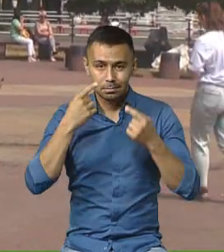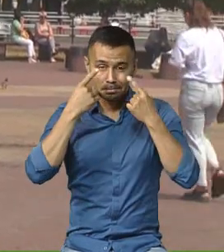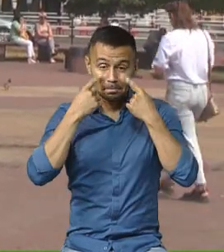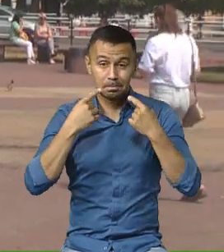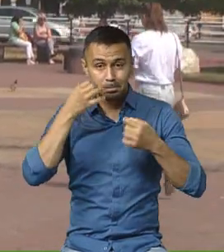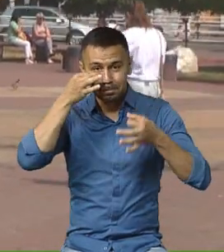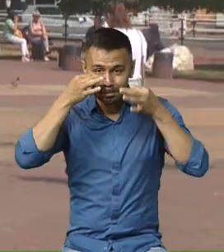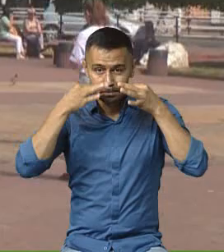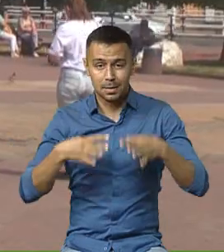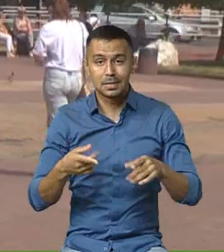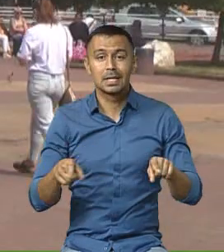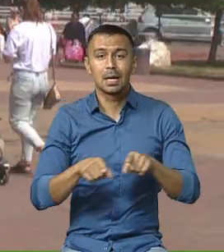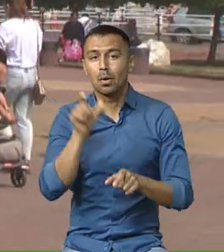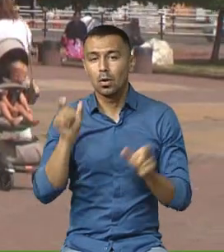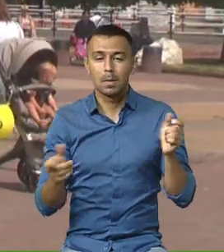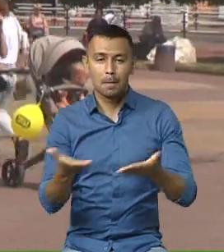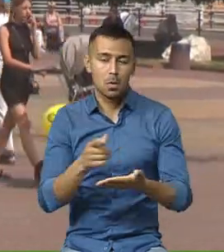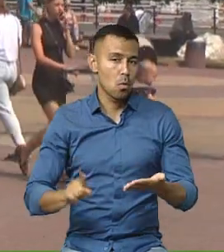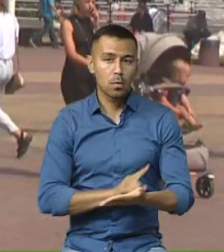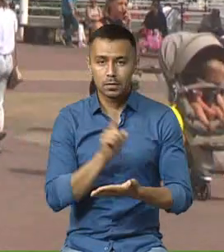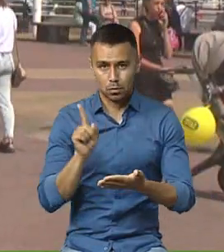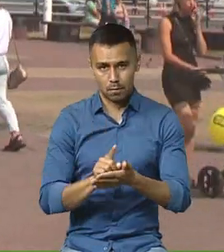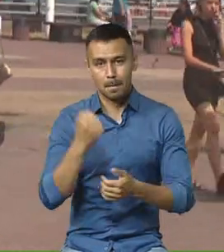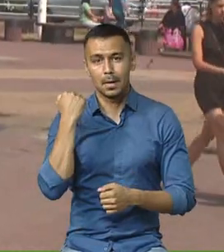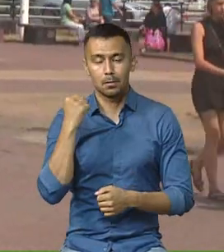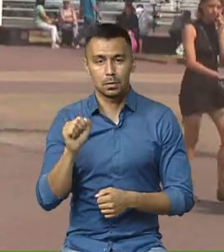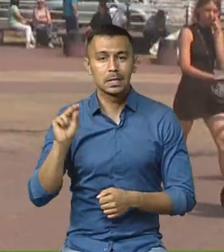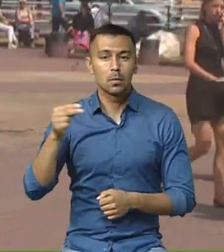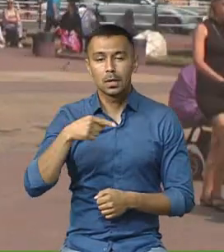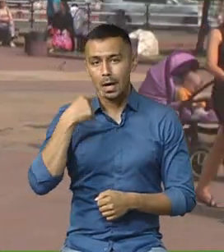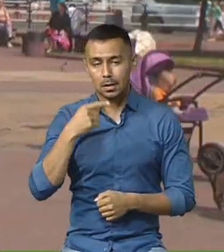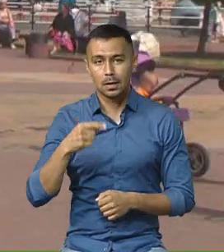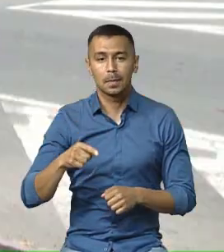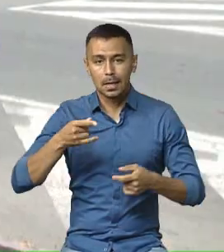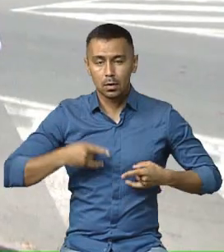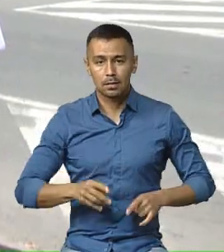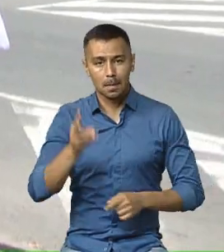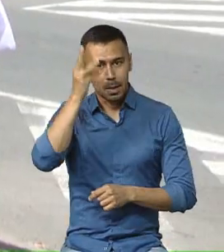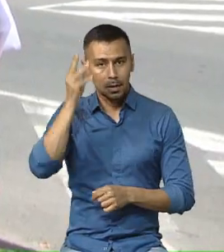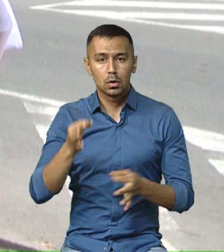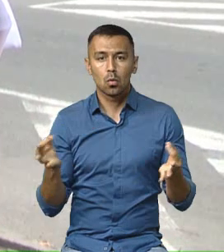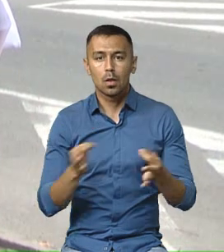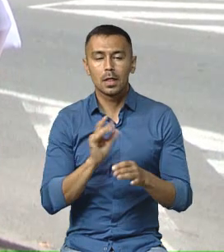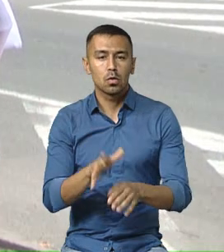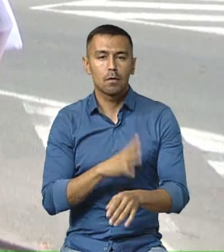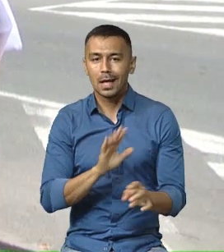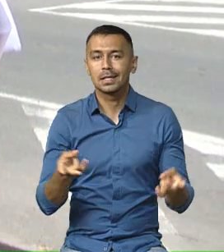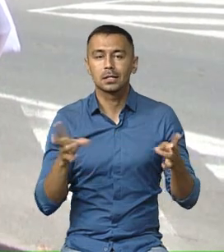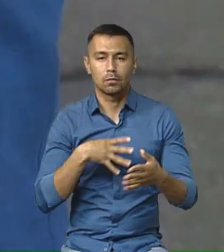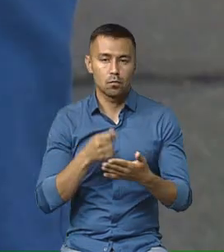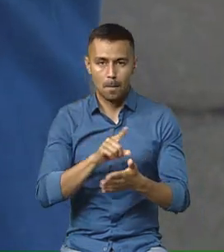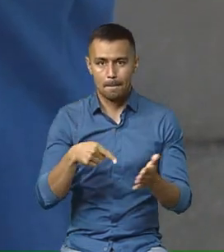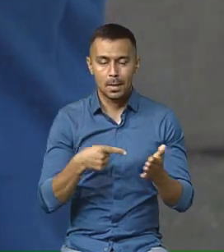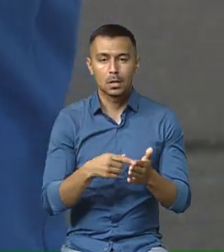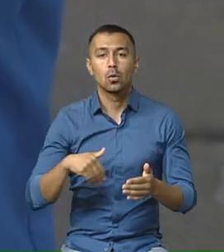очі навернулися. З такими людьми ми обов'язково переможемо. Чемпіон каже, народився в Хмельницькому, ніколи надовго не полишав свого міста